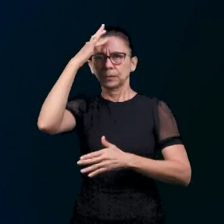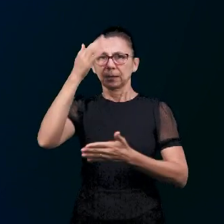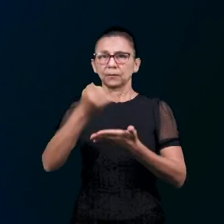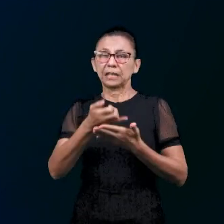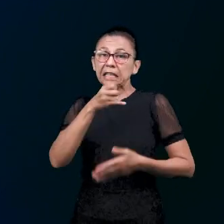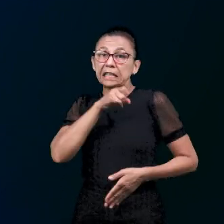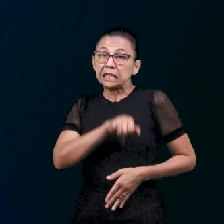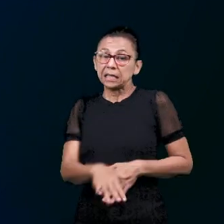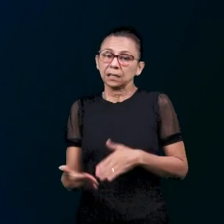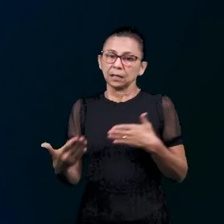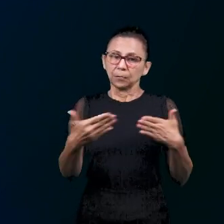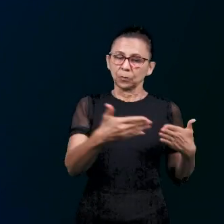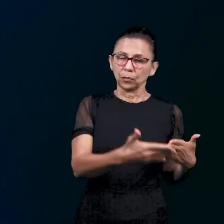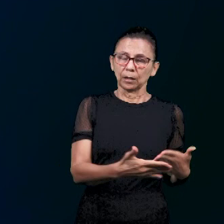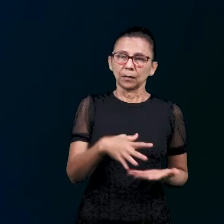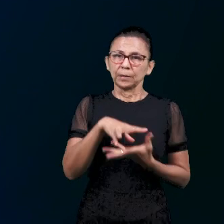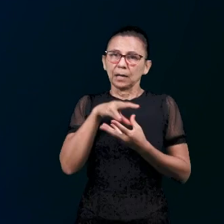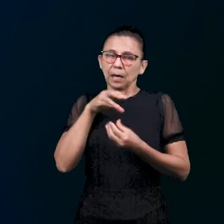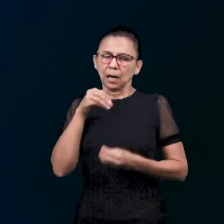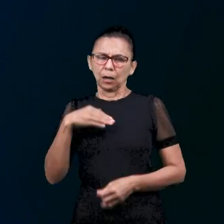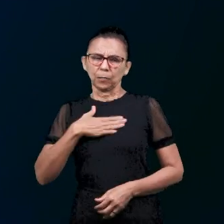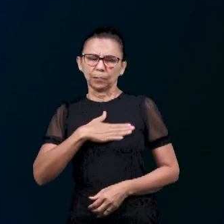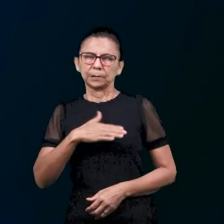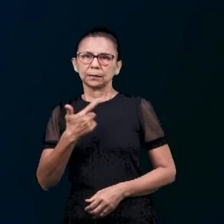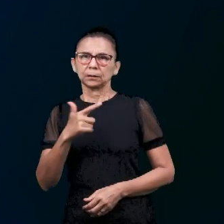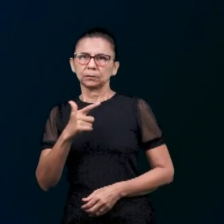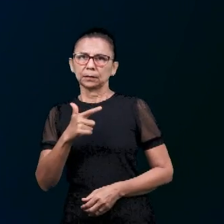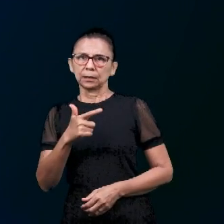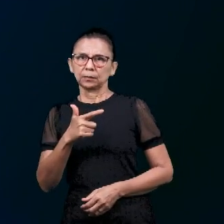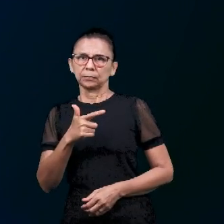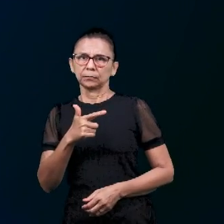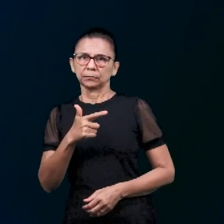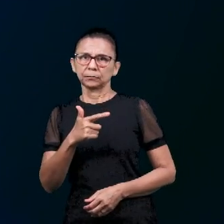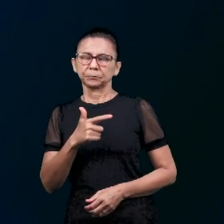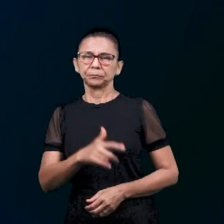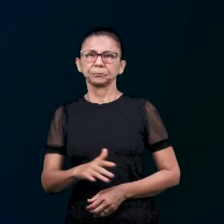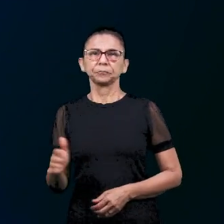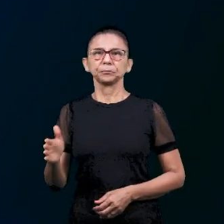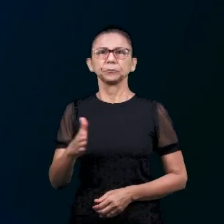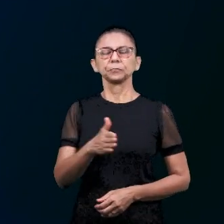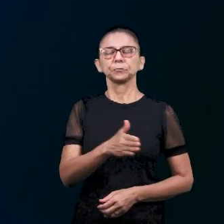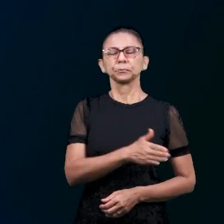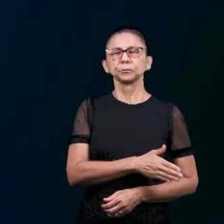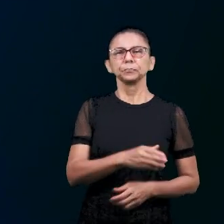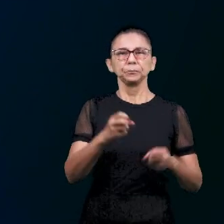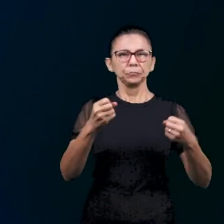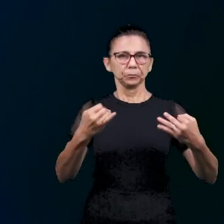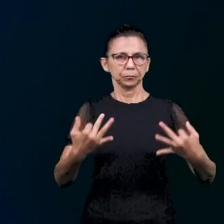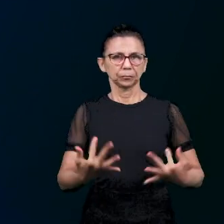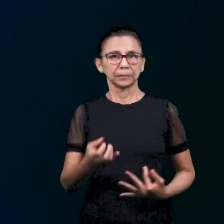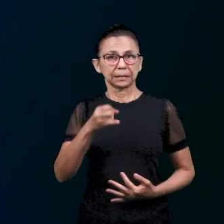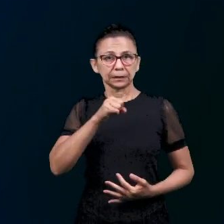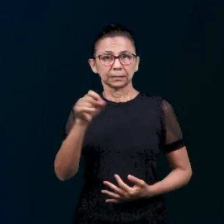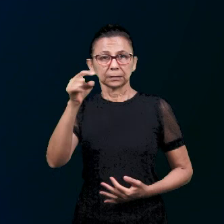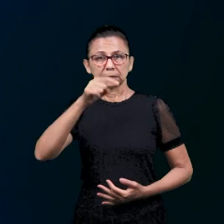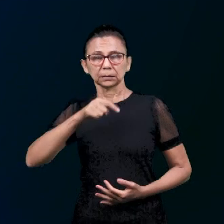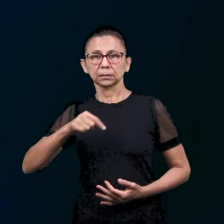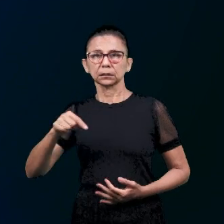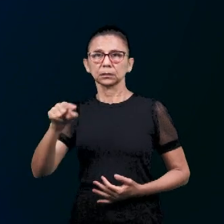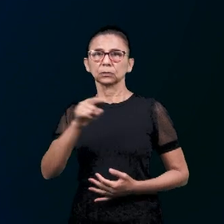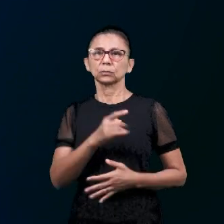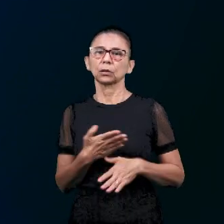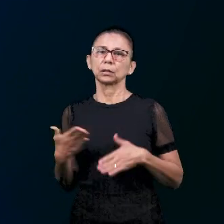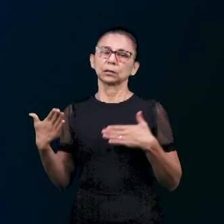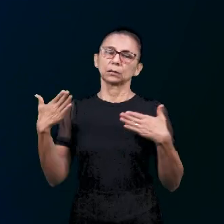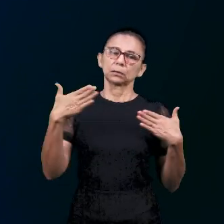lui. Le mot, la parole de Dieu nous affirme que si nous revenons en arrière ou si nous renions le nom de Jésus,